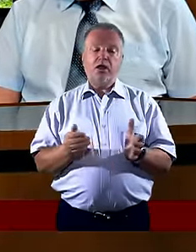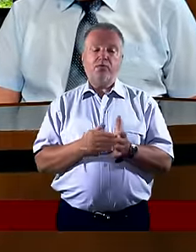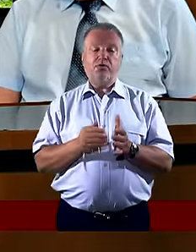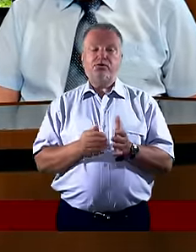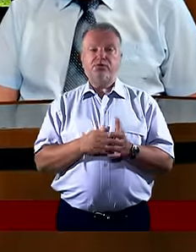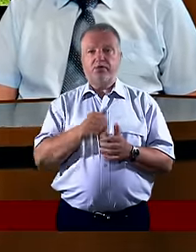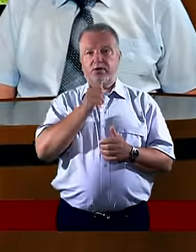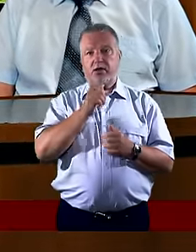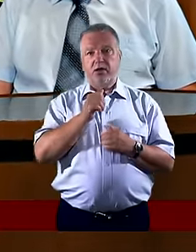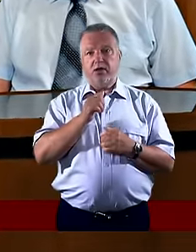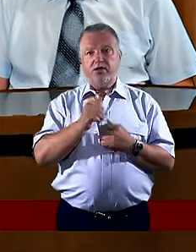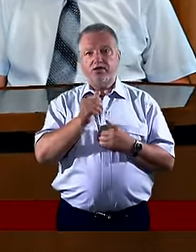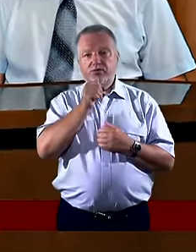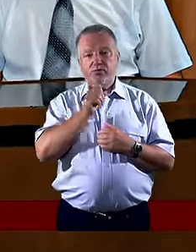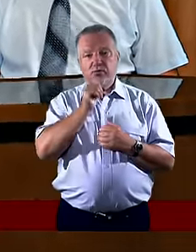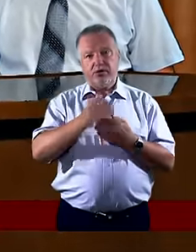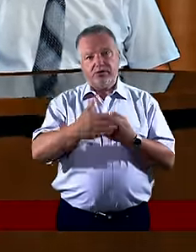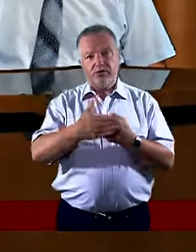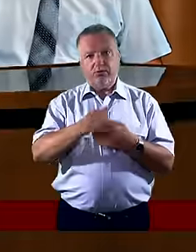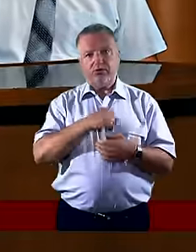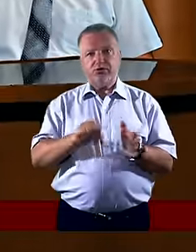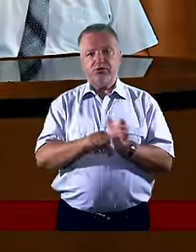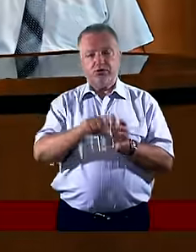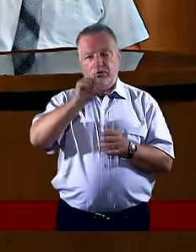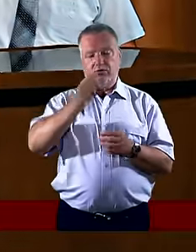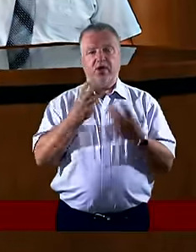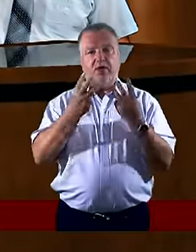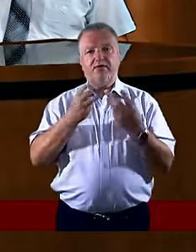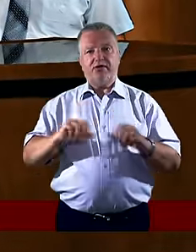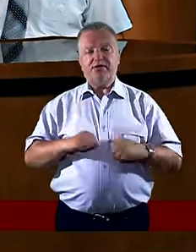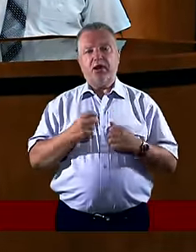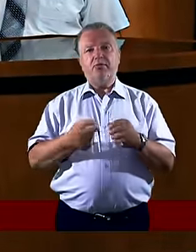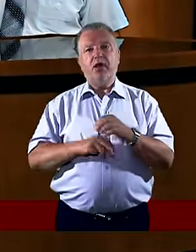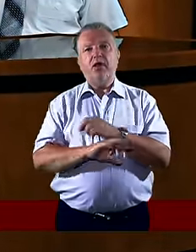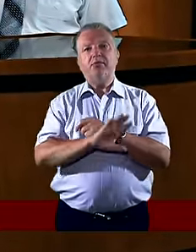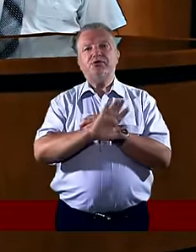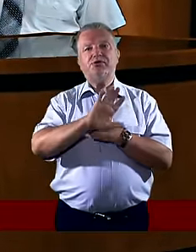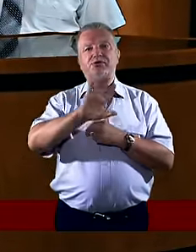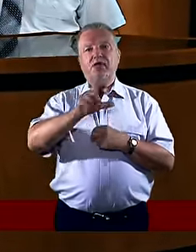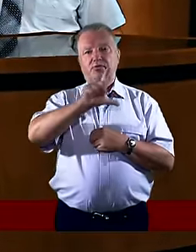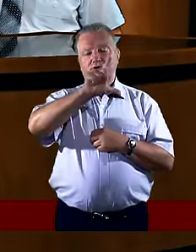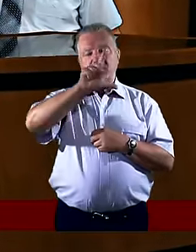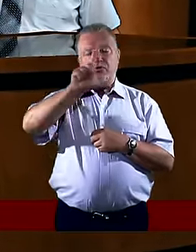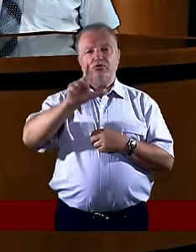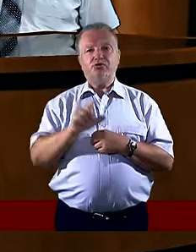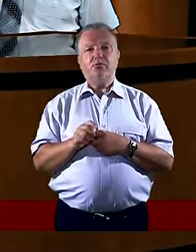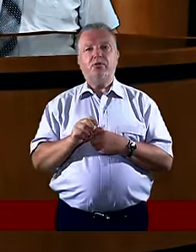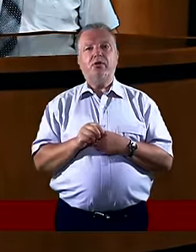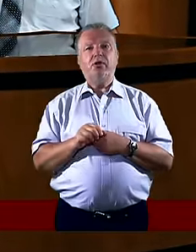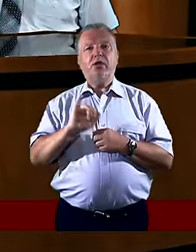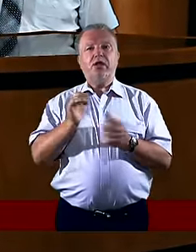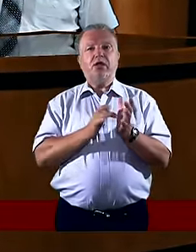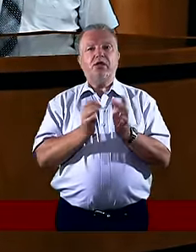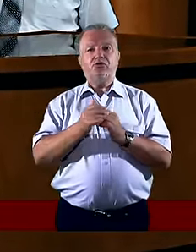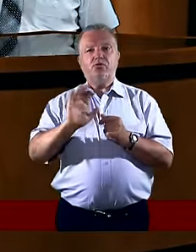ale trzeba próbować się zbliżać do ludzi. Myślę, że ważne jest, żeby umieć przedstawić ludziom to, że Jezus,